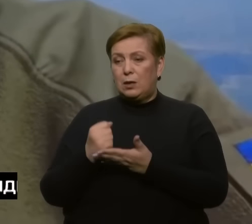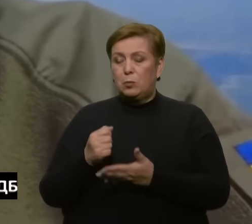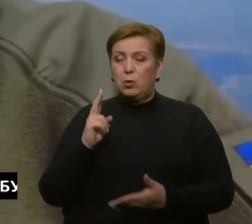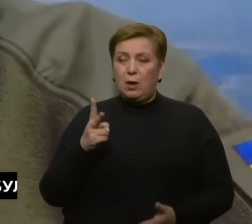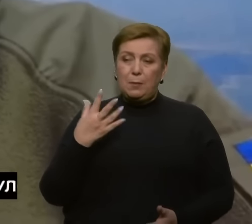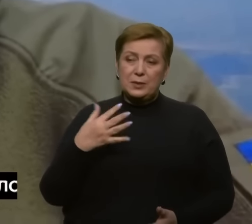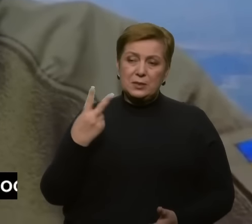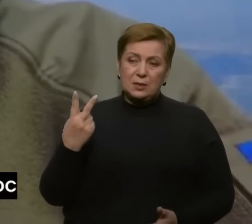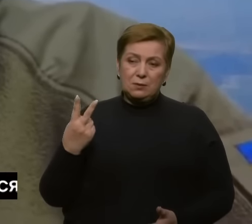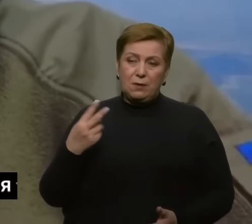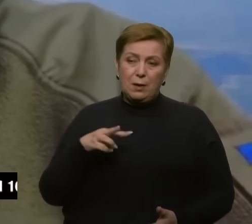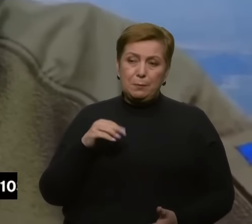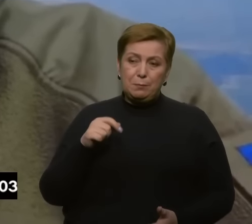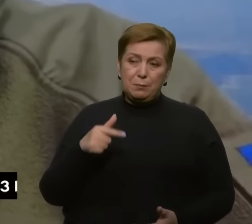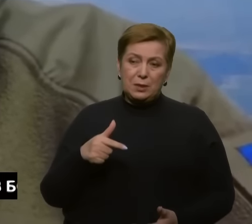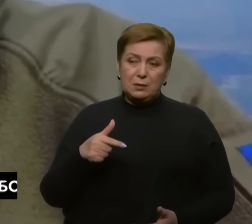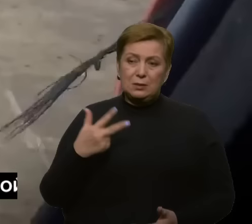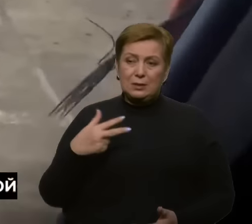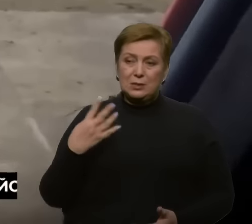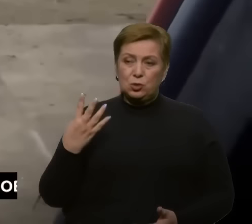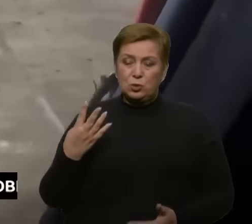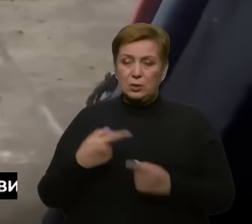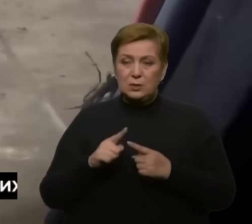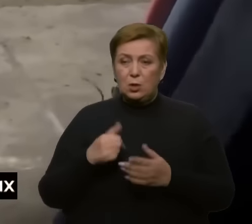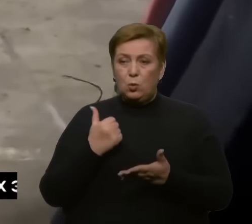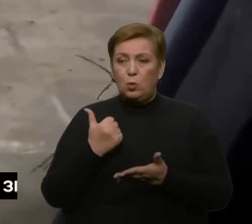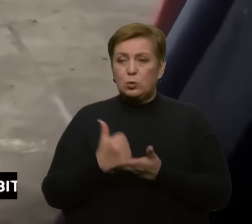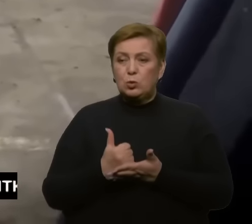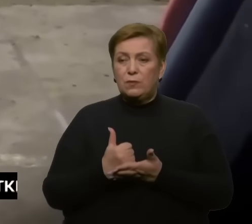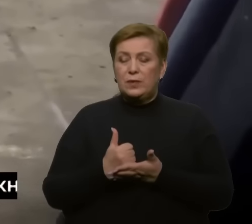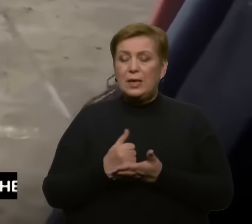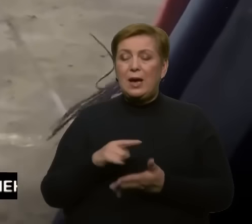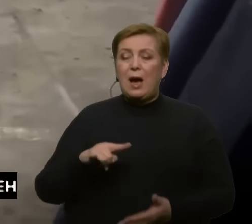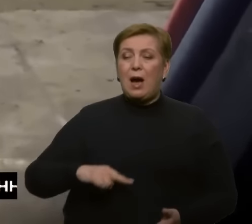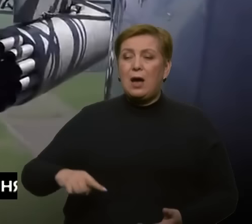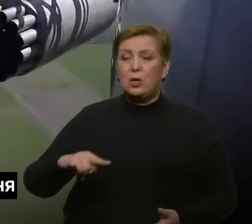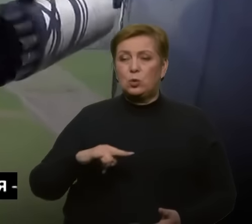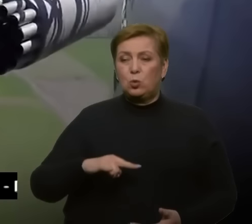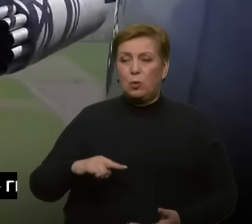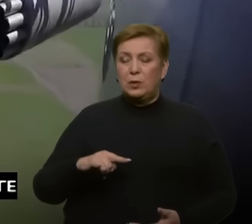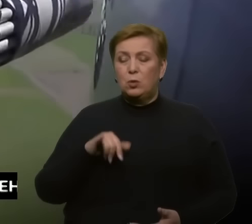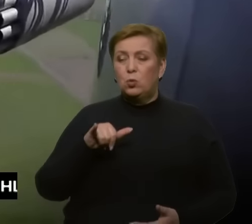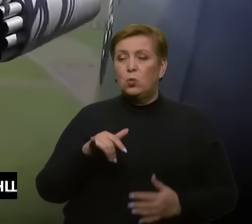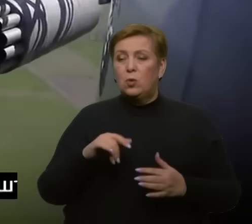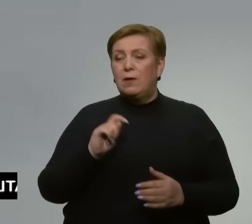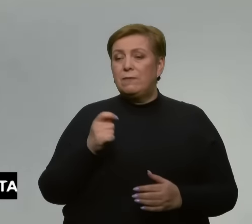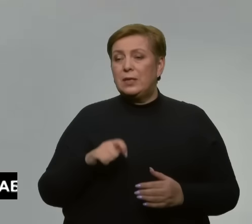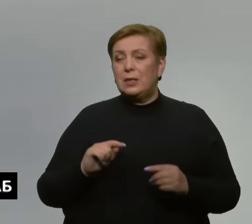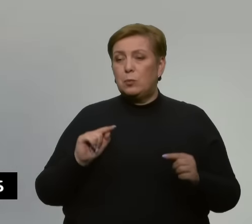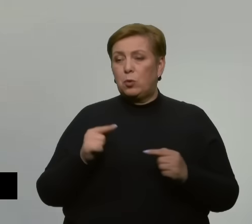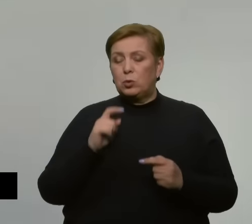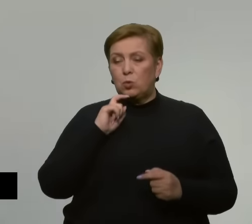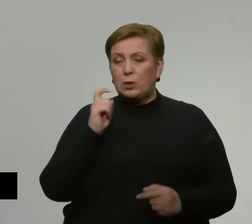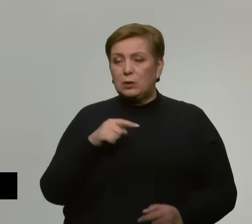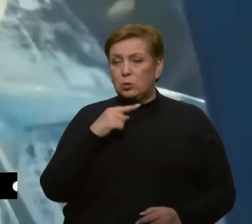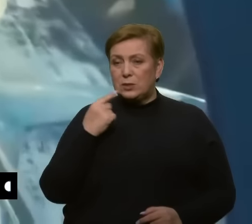плюс Мі-8. Це основні аеродроми. Юрій Гнат каже, у війні проти України росіяни від початку повномасштабного вторгнення